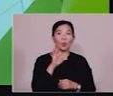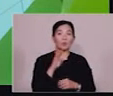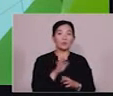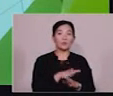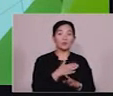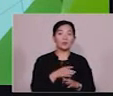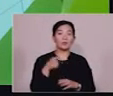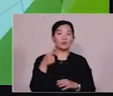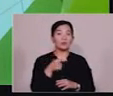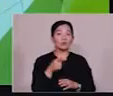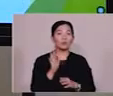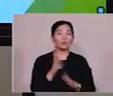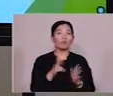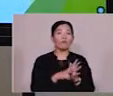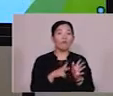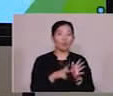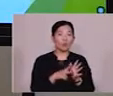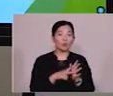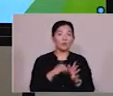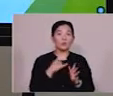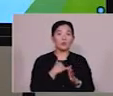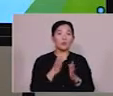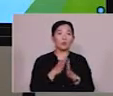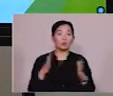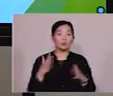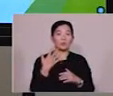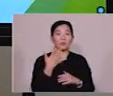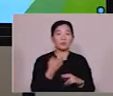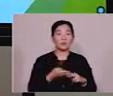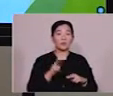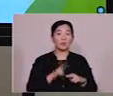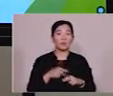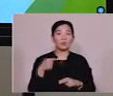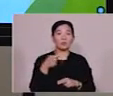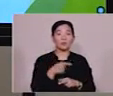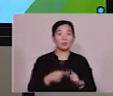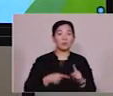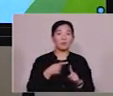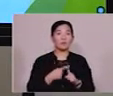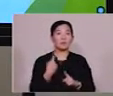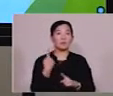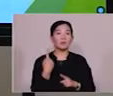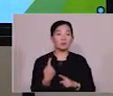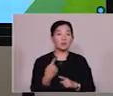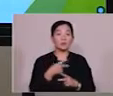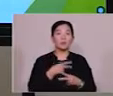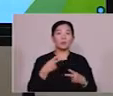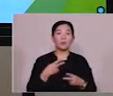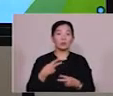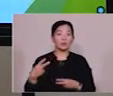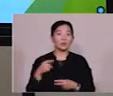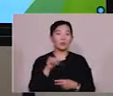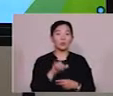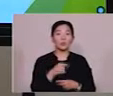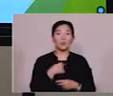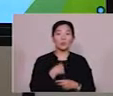разряда тысяч 8. 8 она у нас больше 5, поэтому к тысячам прибавляем 1, и получается, что она у